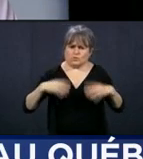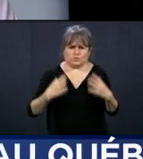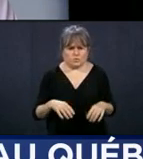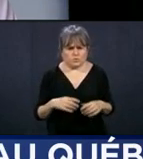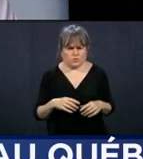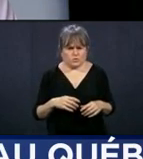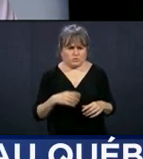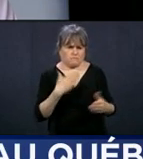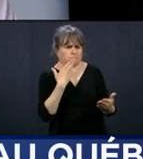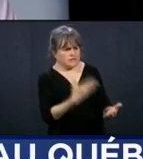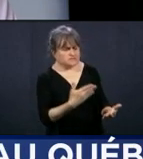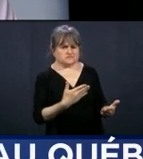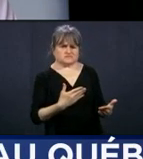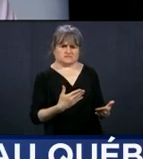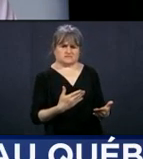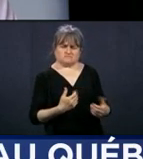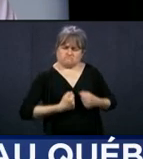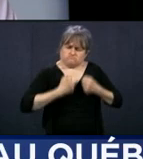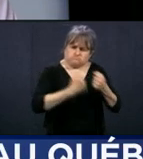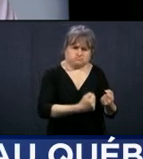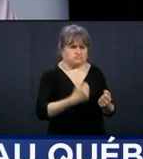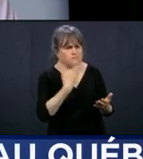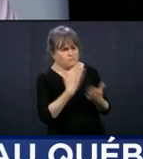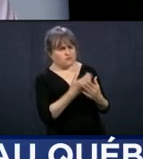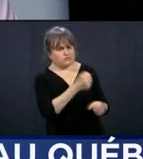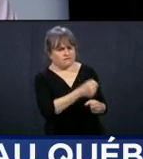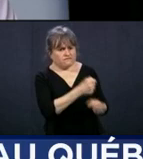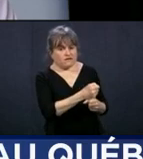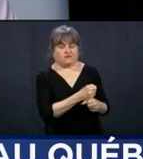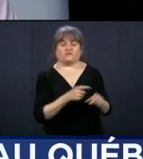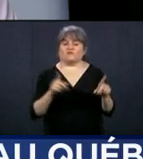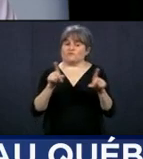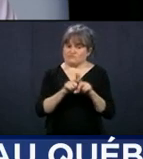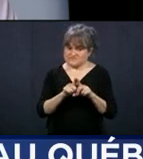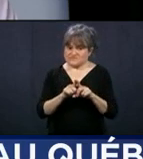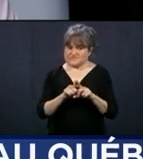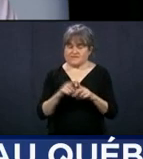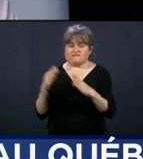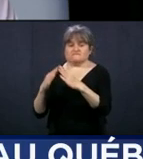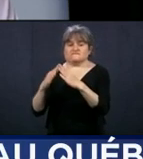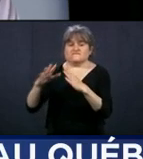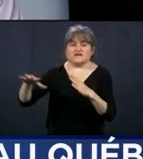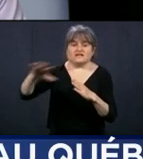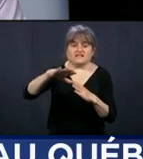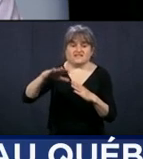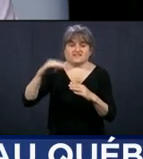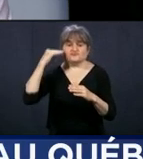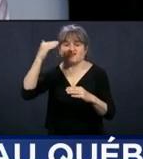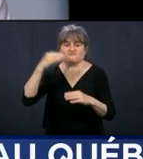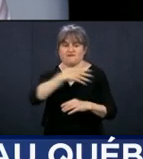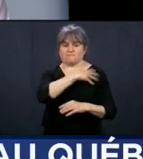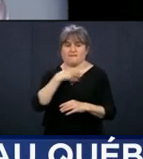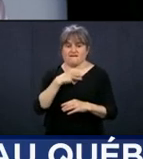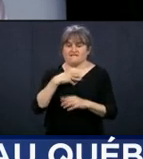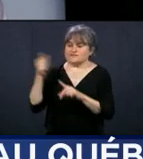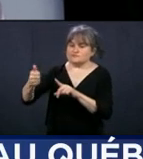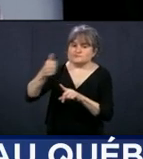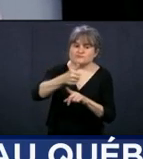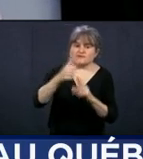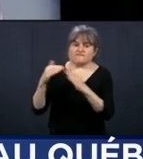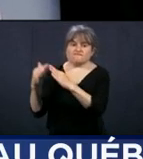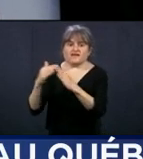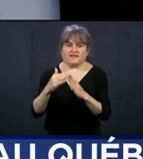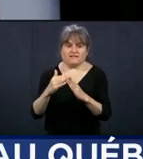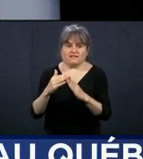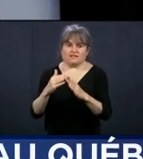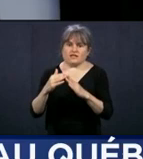merci beaucoup pour le travail que vous faites. Et je veux remercier aussi nos élus municipaux. Nos élus municipaux qui sont